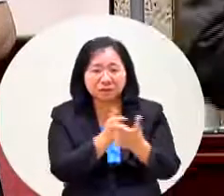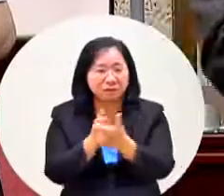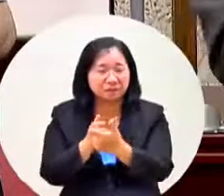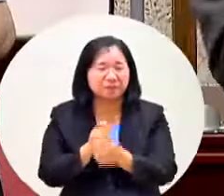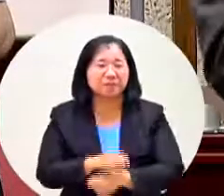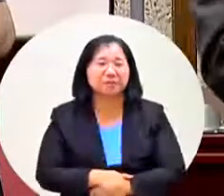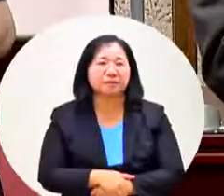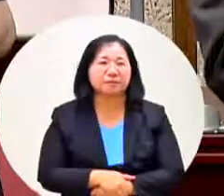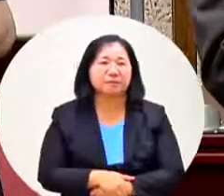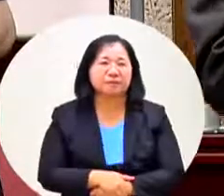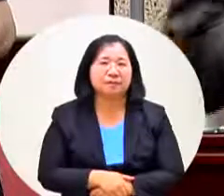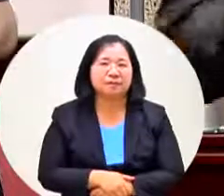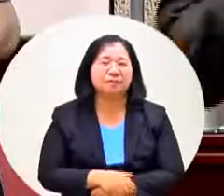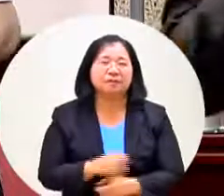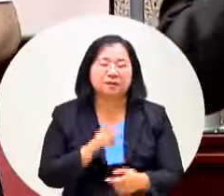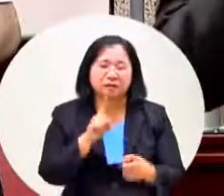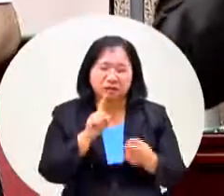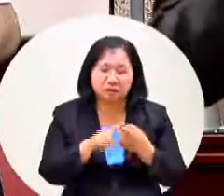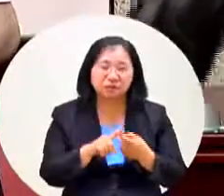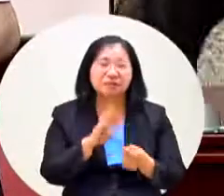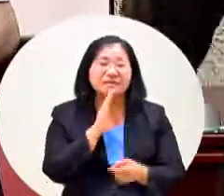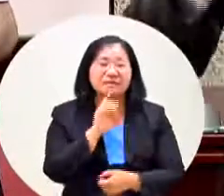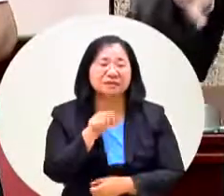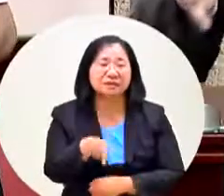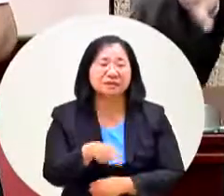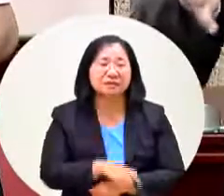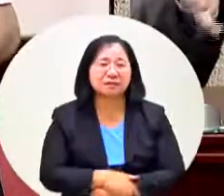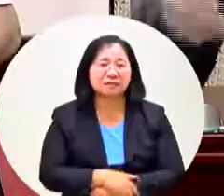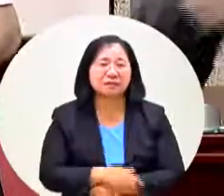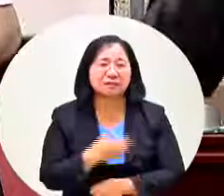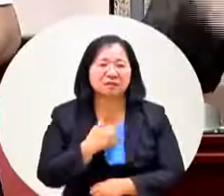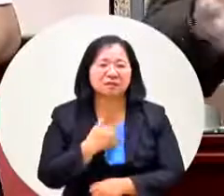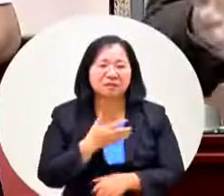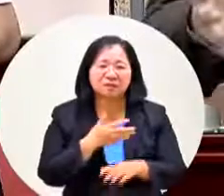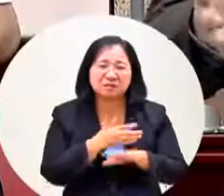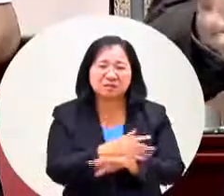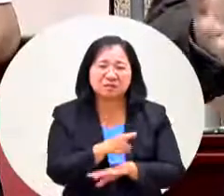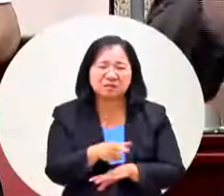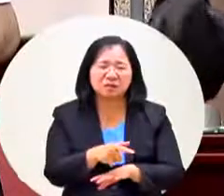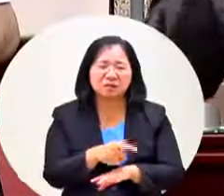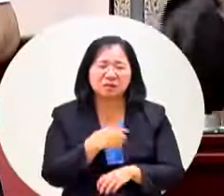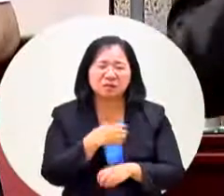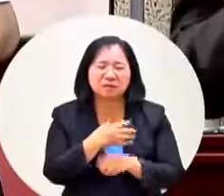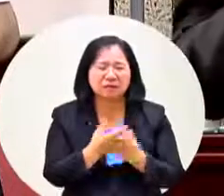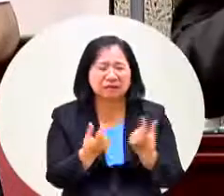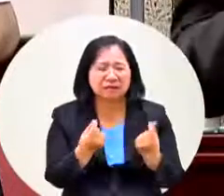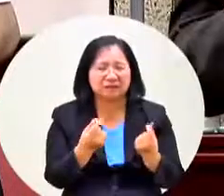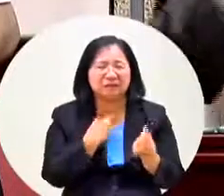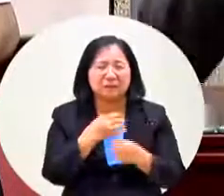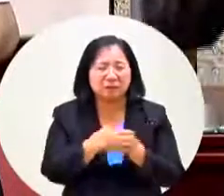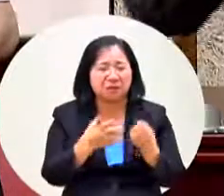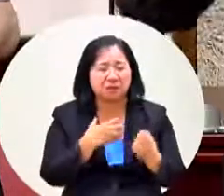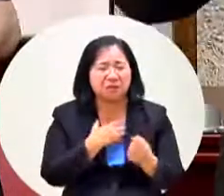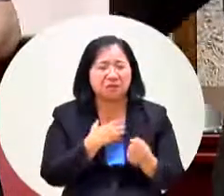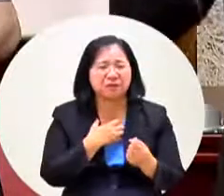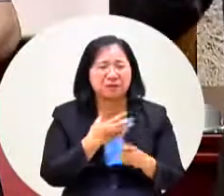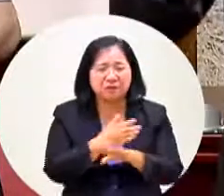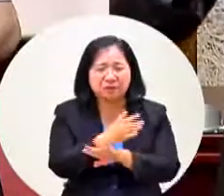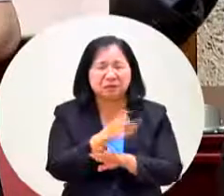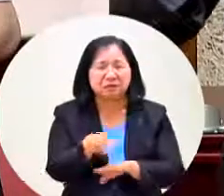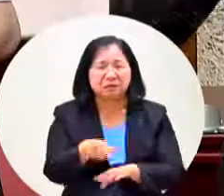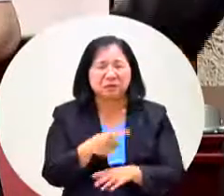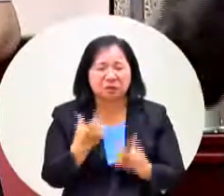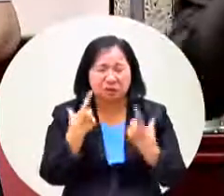这就牵涉到就是，其实保单的整个的设计是一种问题。第二项就是讲，是毋是所有物件拢一定爱去